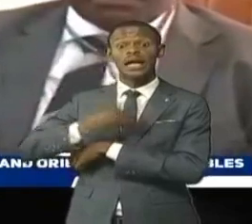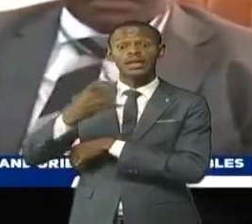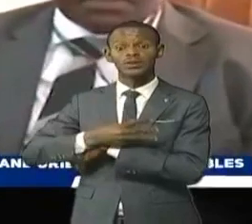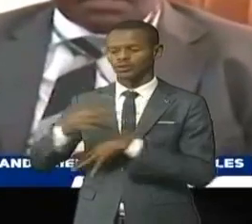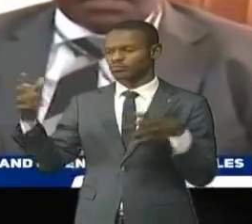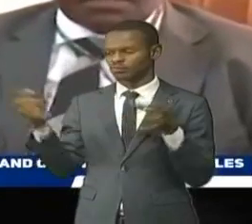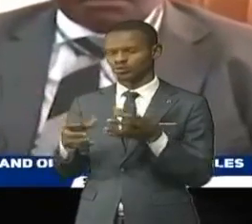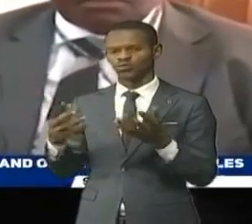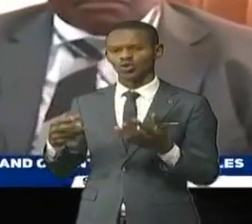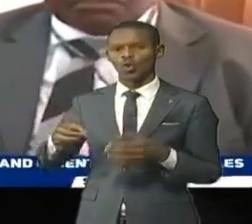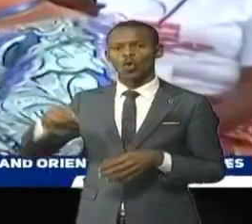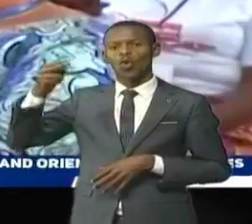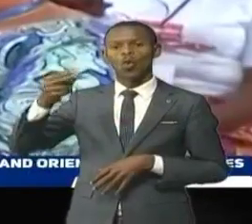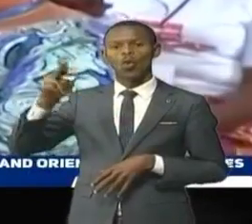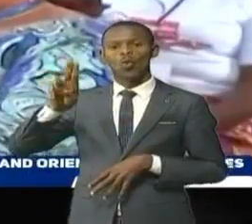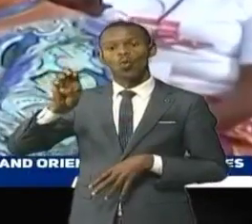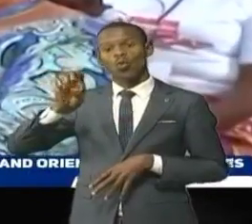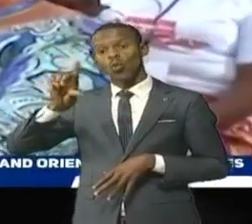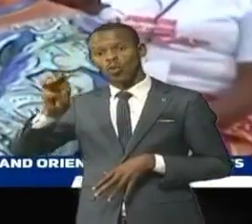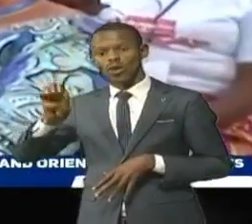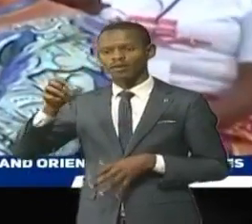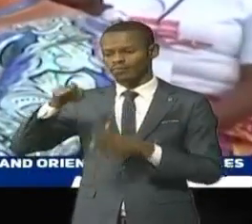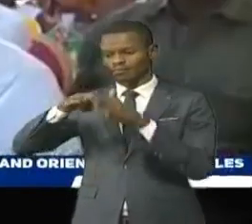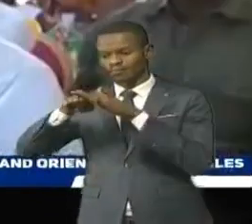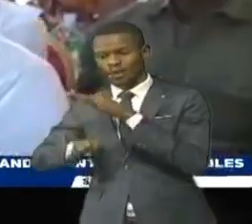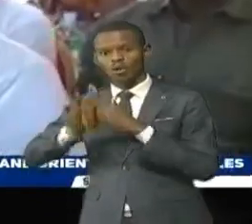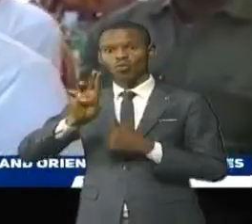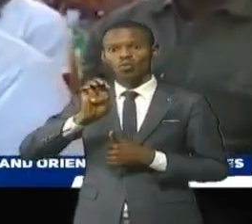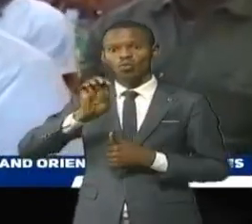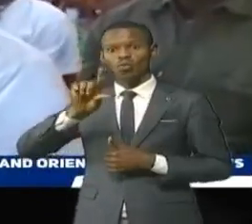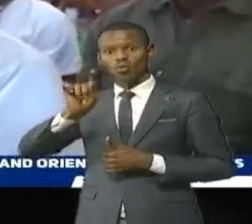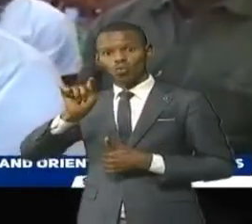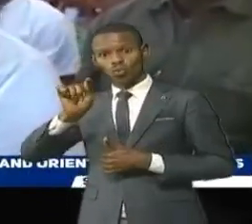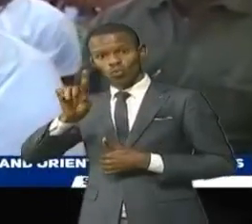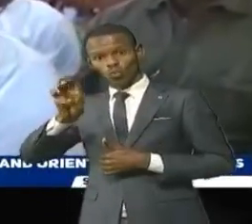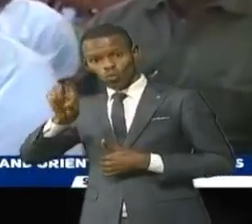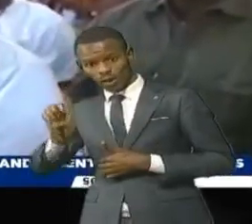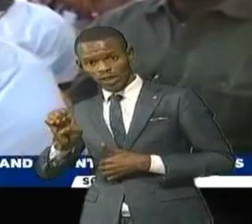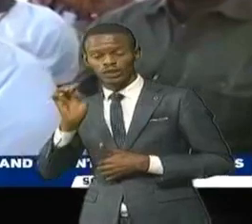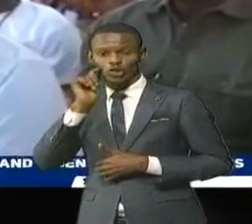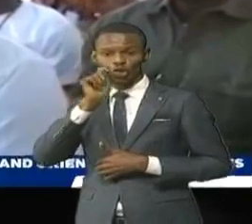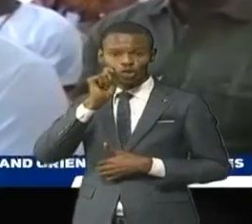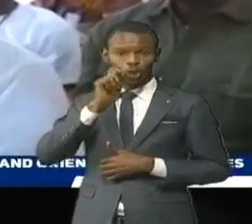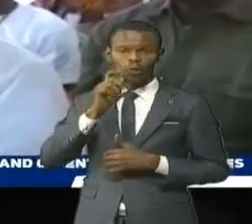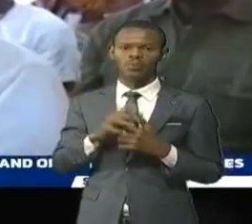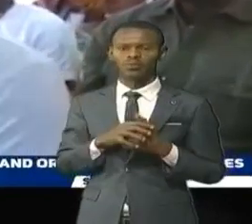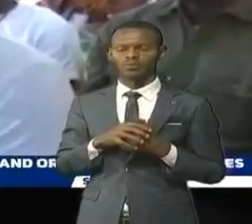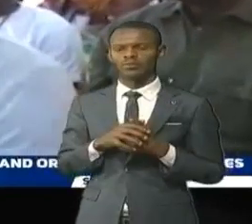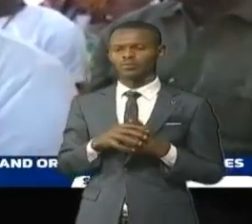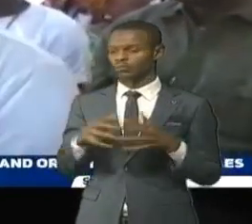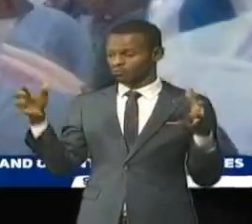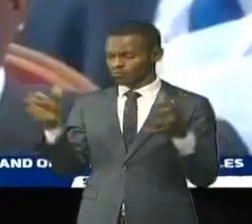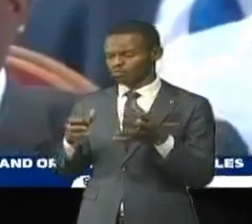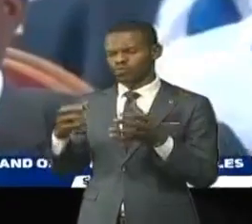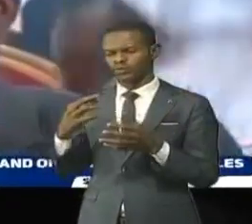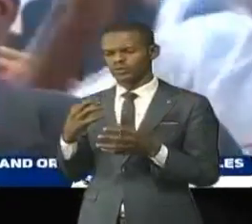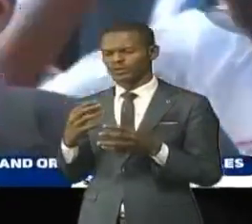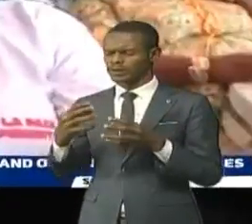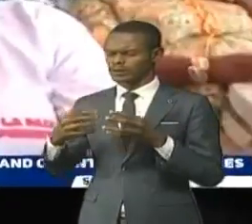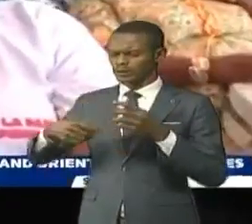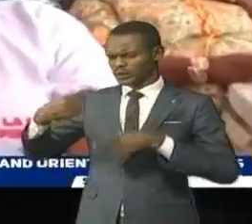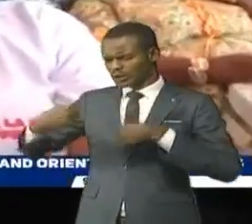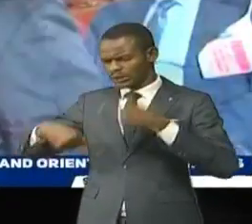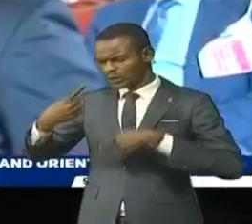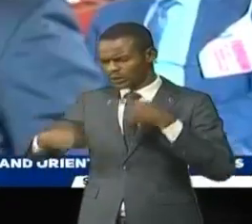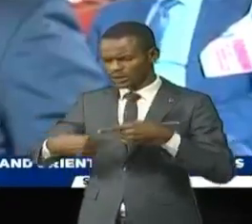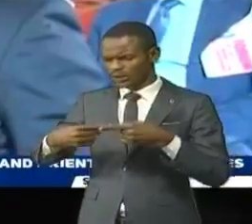du Haut-Ouélé, de l'Ituri et de la Tchopo vont s'effondrer dans des travaux en commission afin de proposer un document final